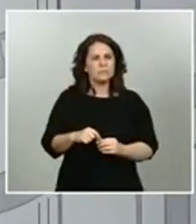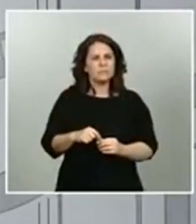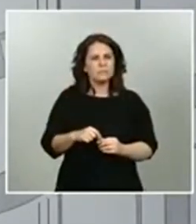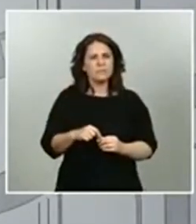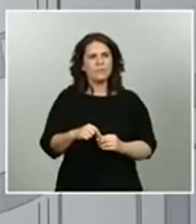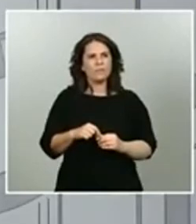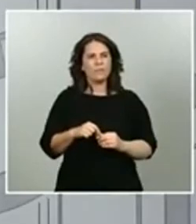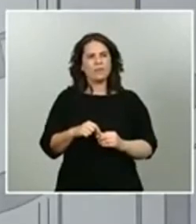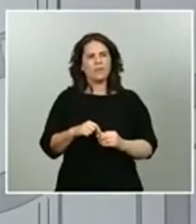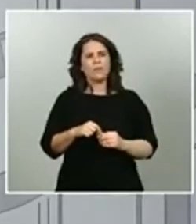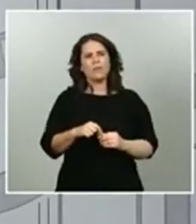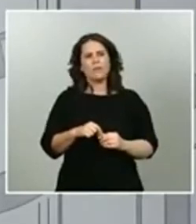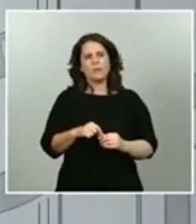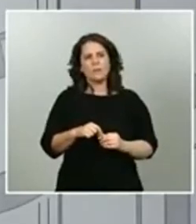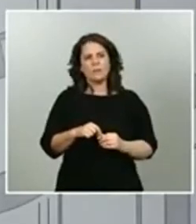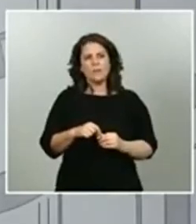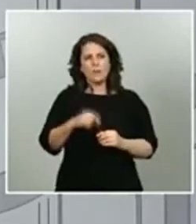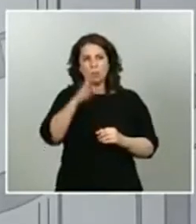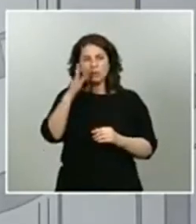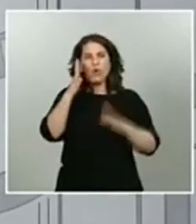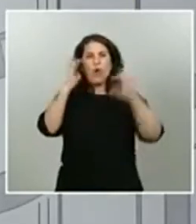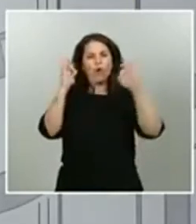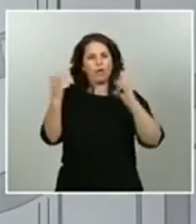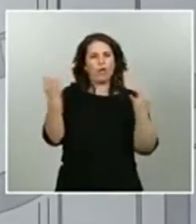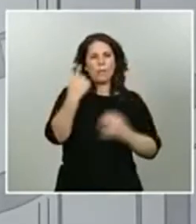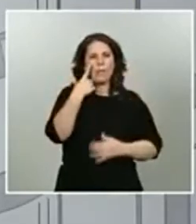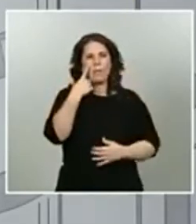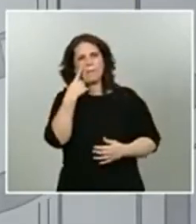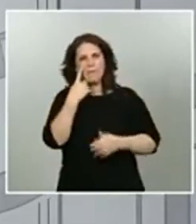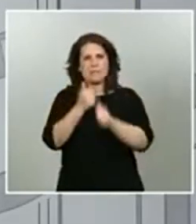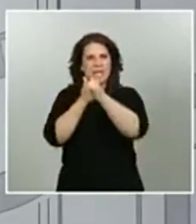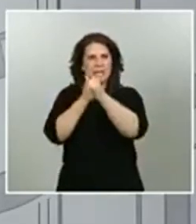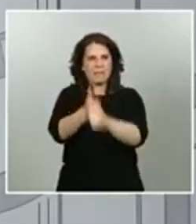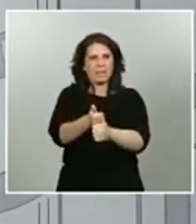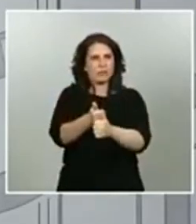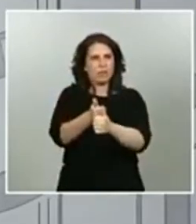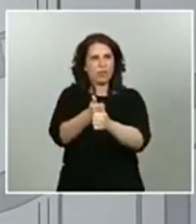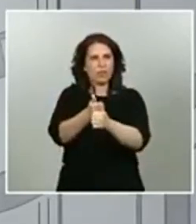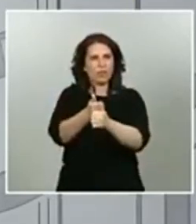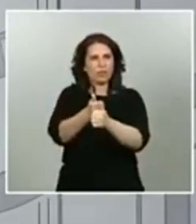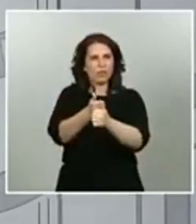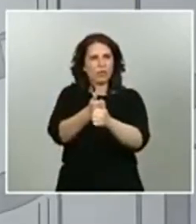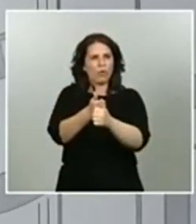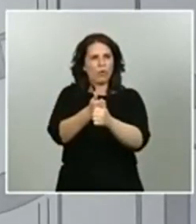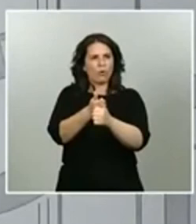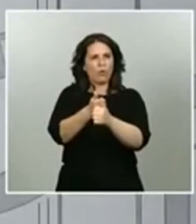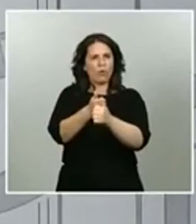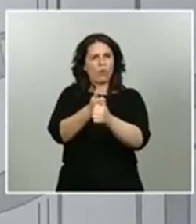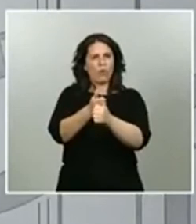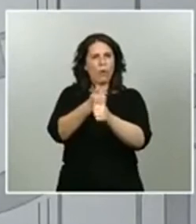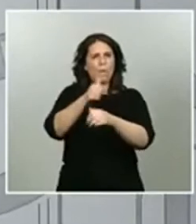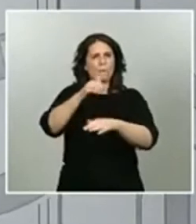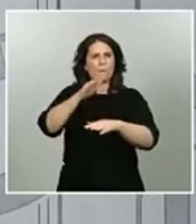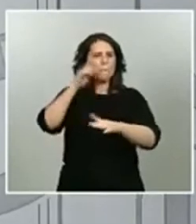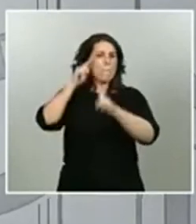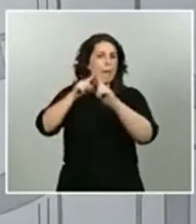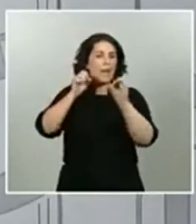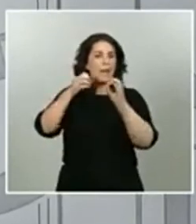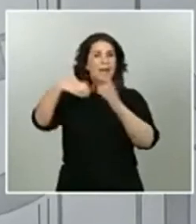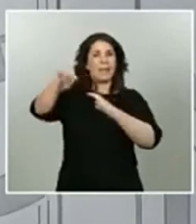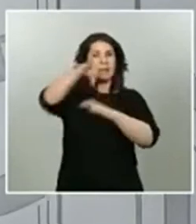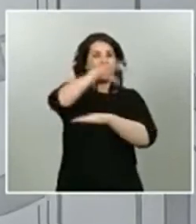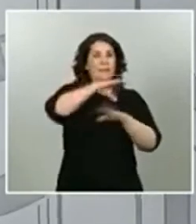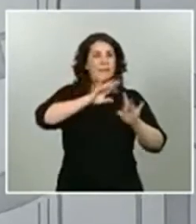per verificare che nelle realtà territoriali circoscritte non venga fuori ovviamente una situazione